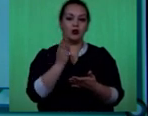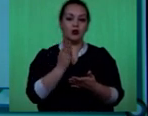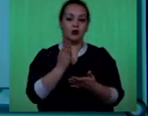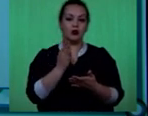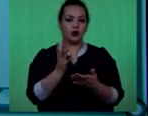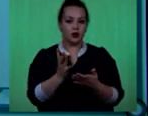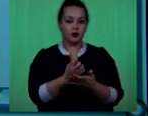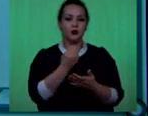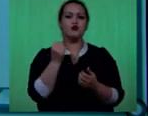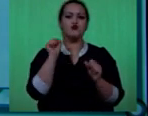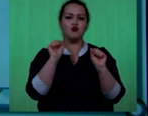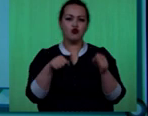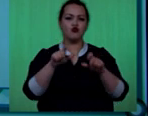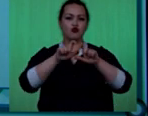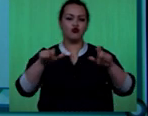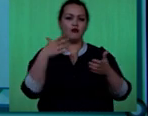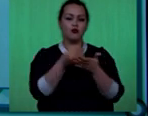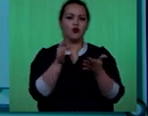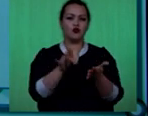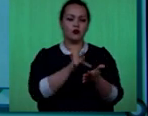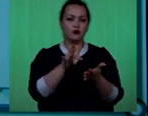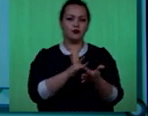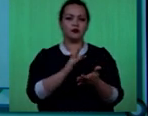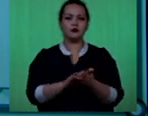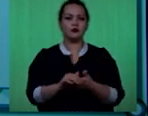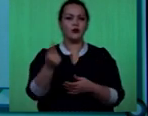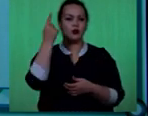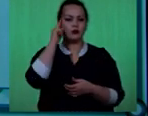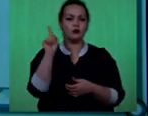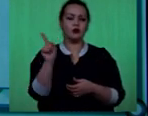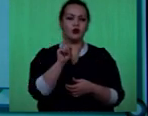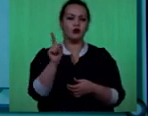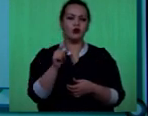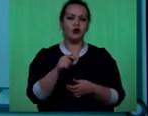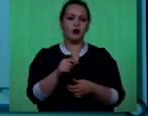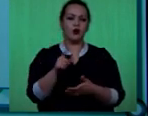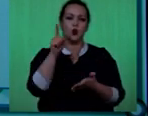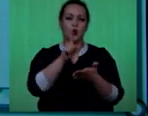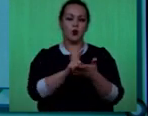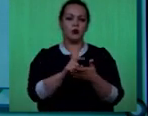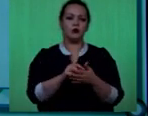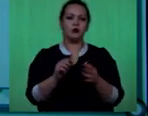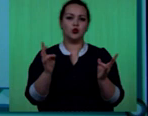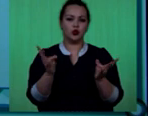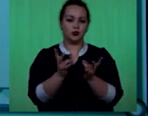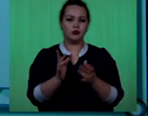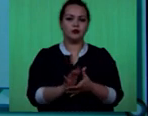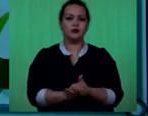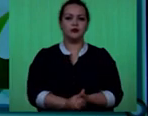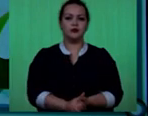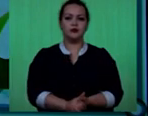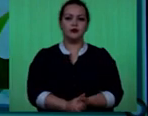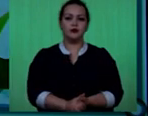свои рабочие тетради я думаю что они вам обязательно пригодятся а